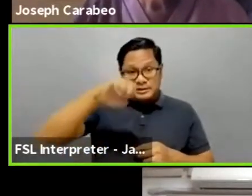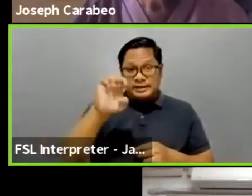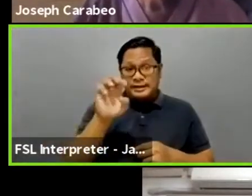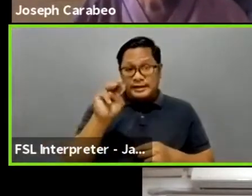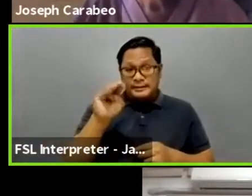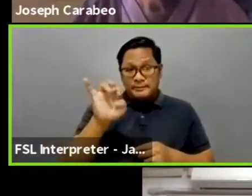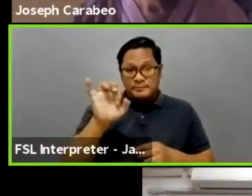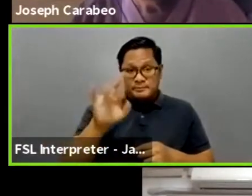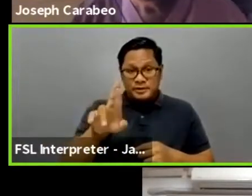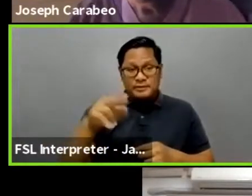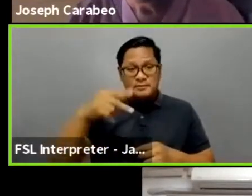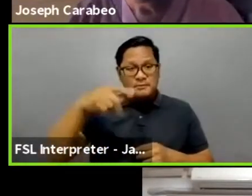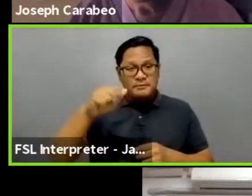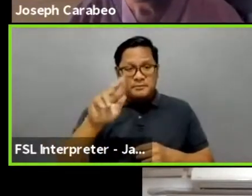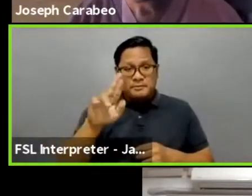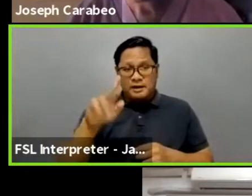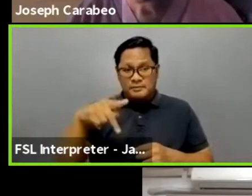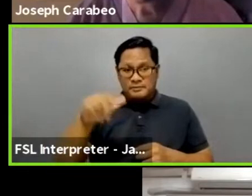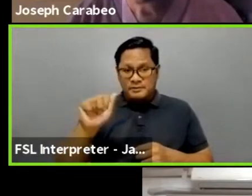Okay.